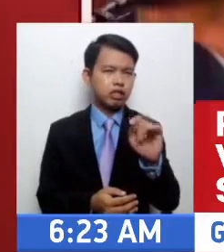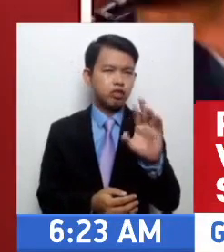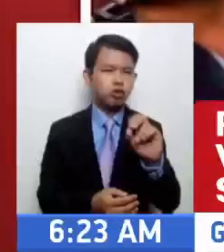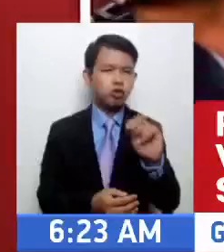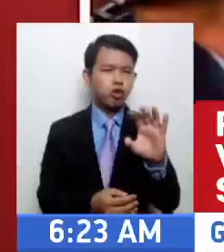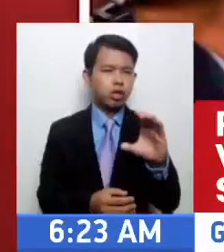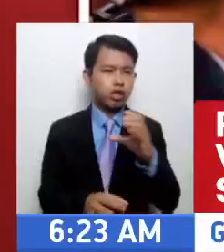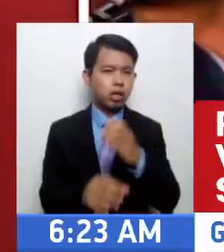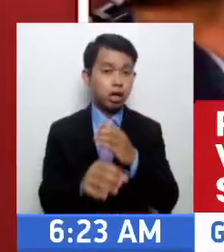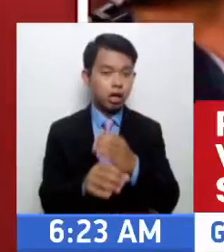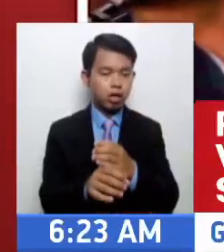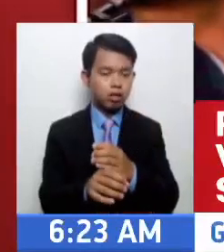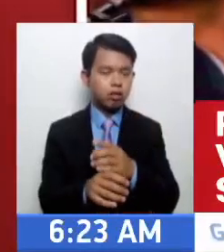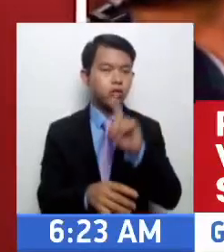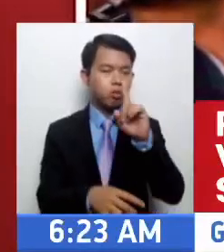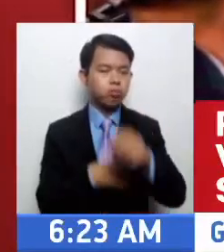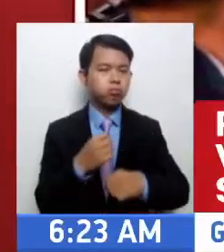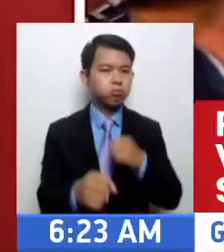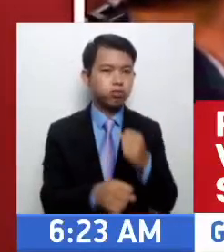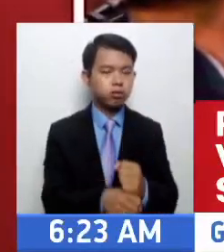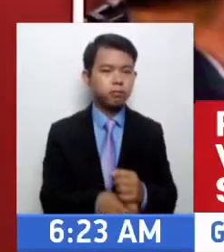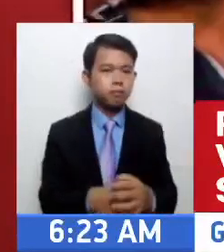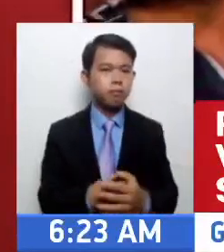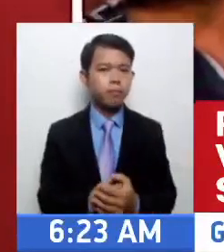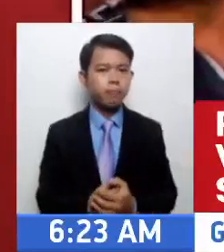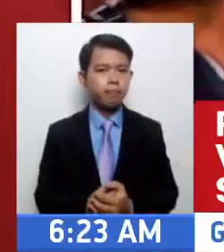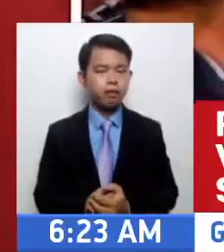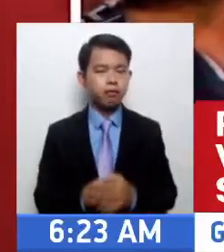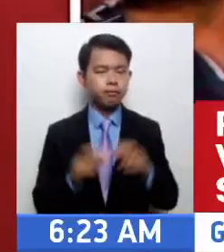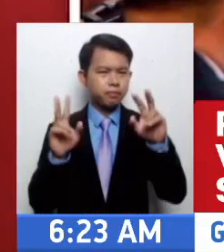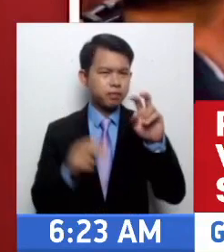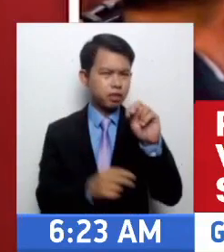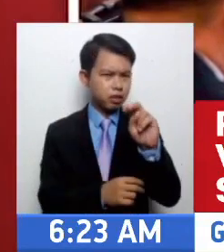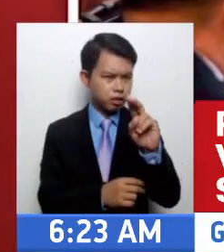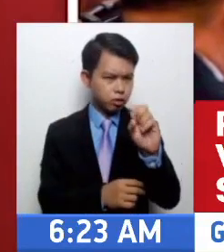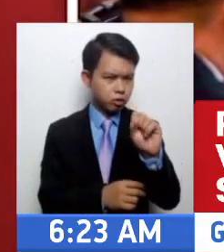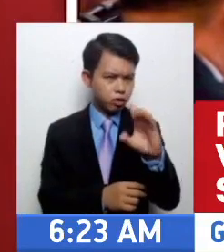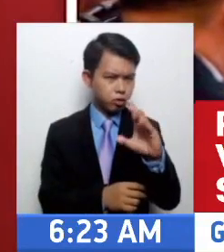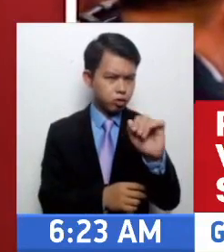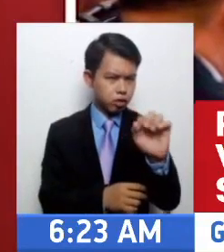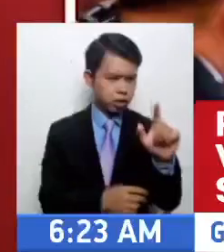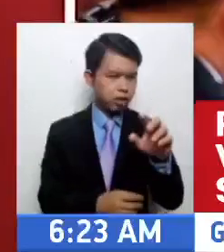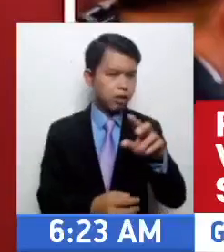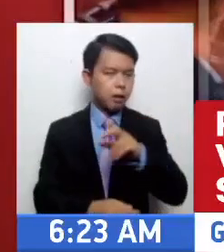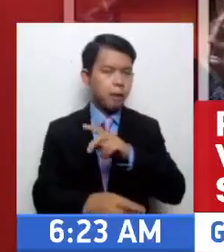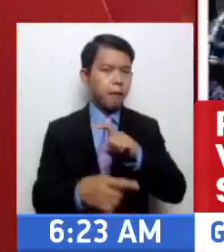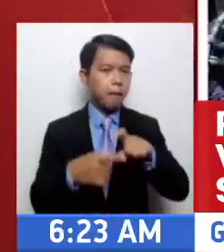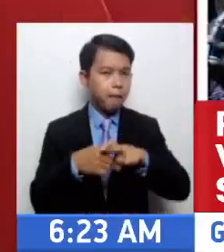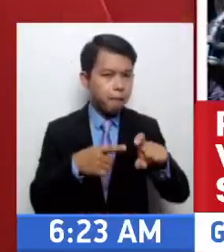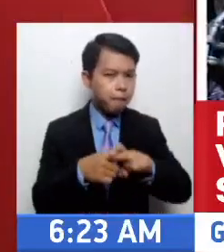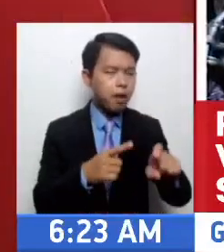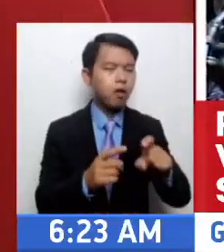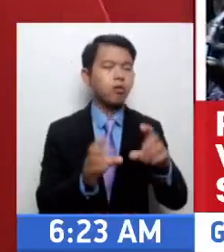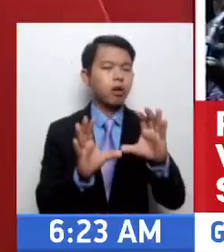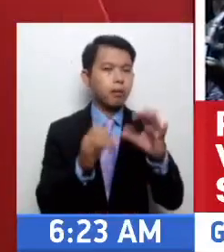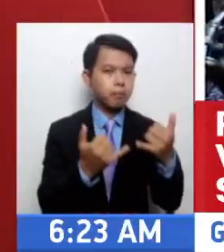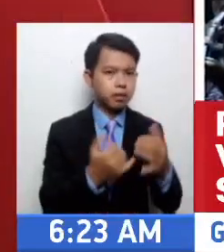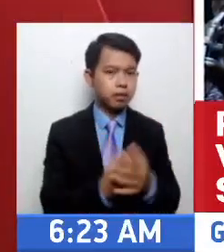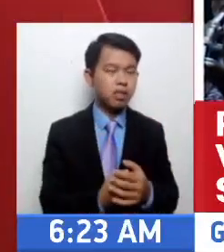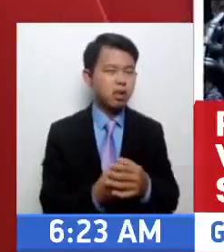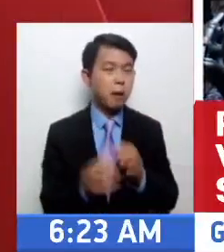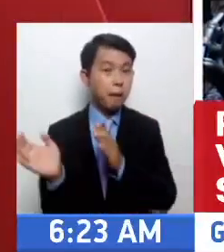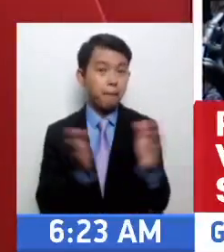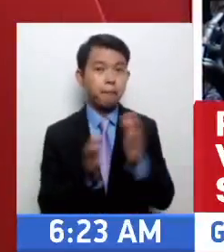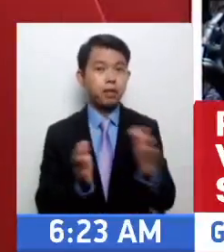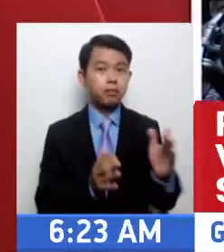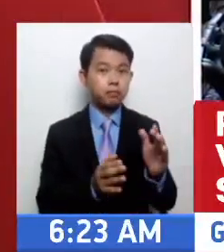energy firm na NuScale Power Corporation. Plano ng korporasyon naman na magtayo ng planta sa Pilipinas na inaasahang